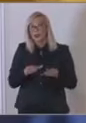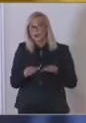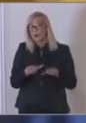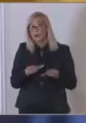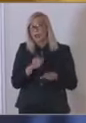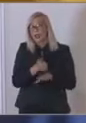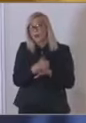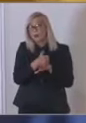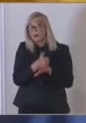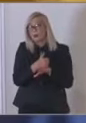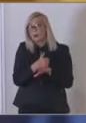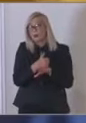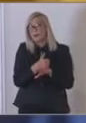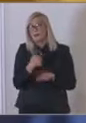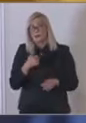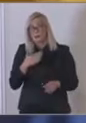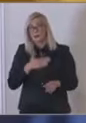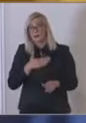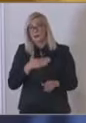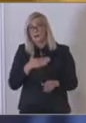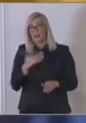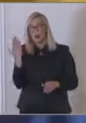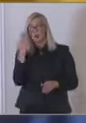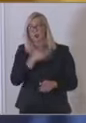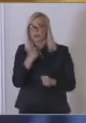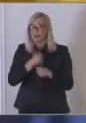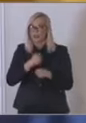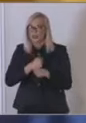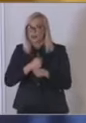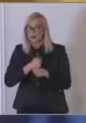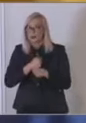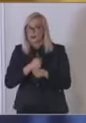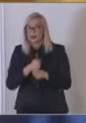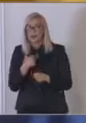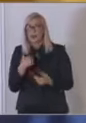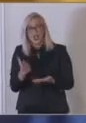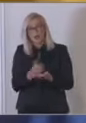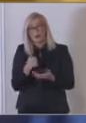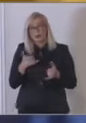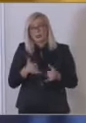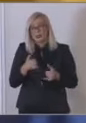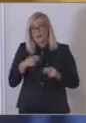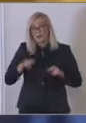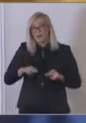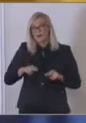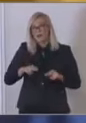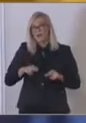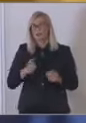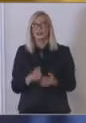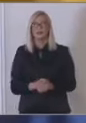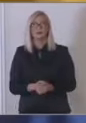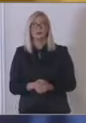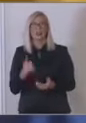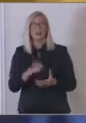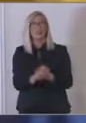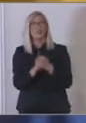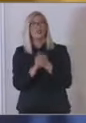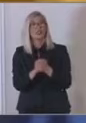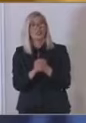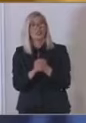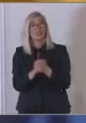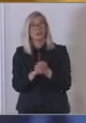mandatin e ri që ka marrë. Edhe shfrytëzoj rastin që ta përgëzoj për veprime të jashtëzakonshme që i ka ndërmarrë